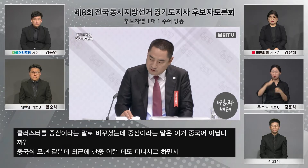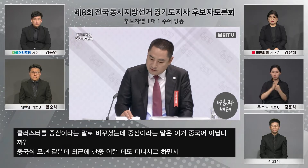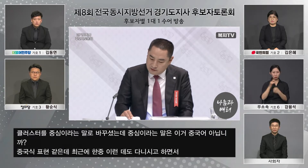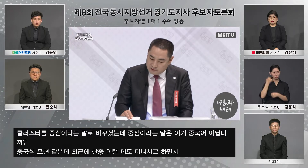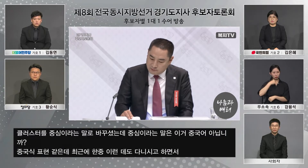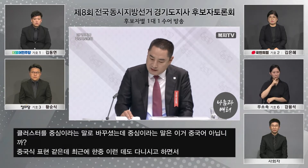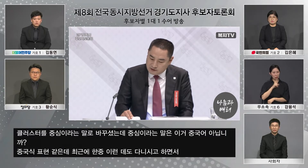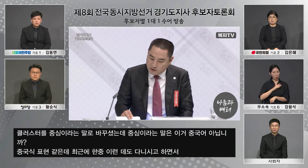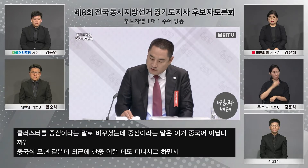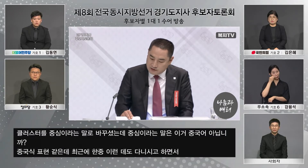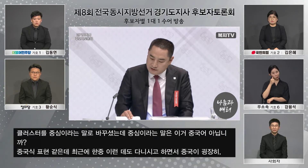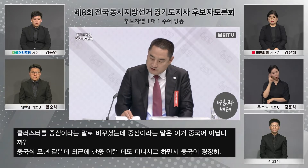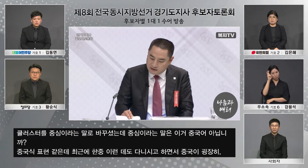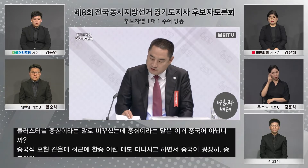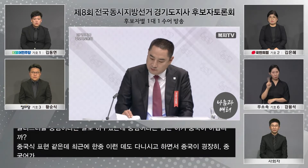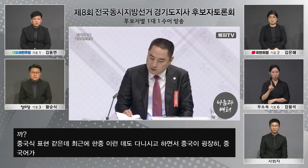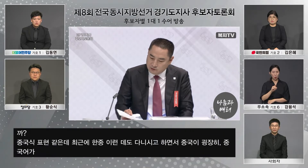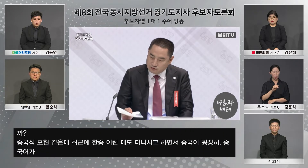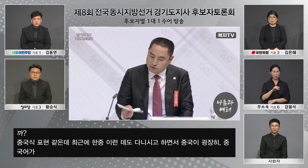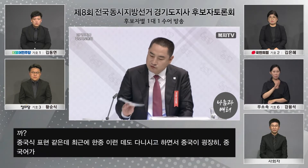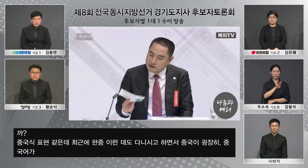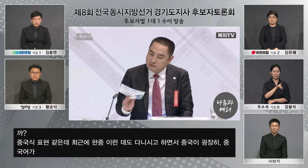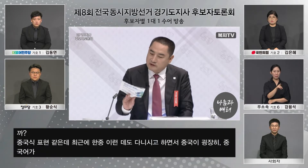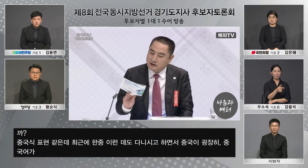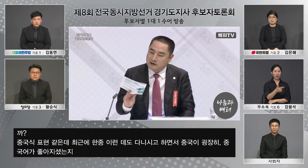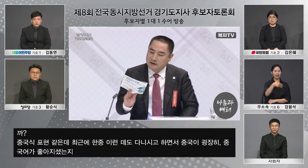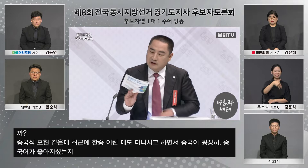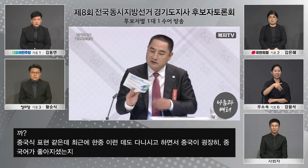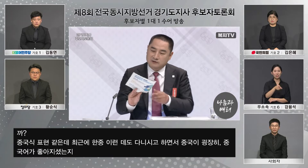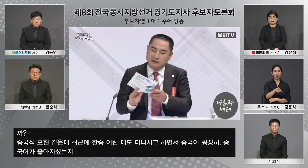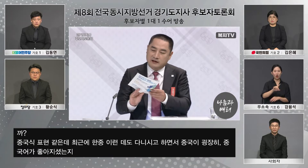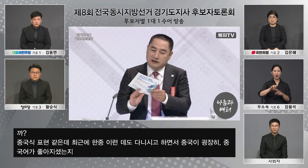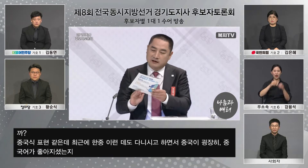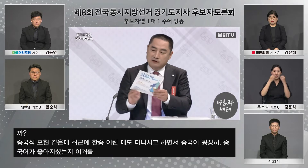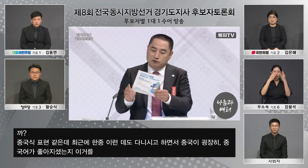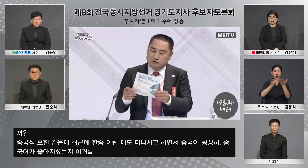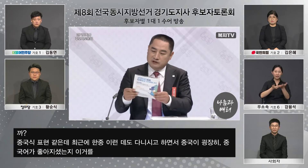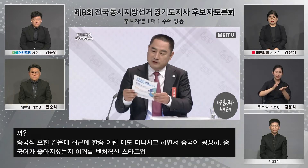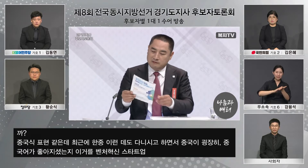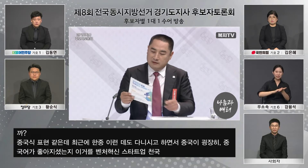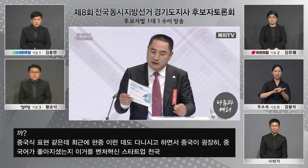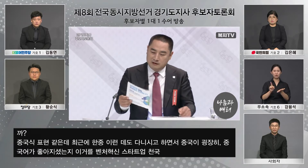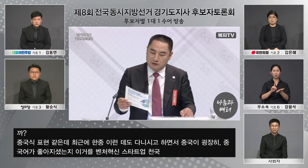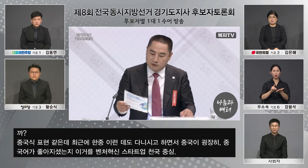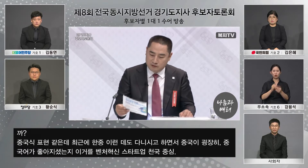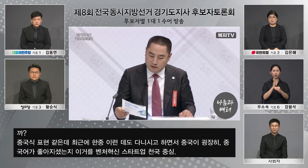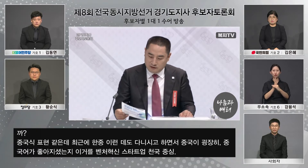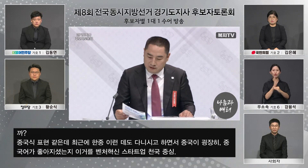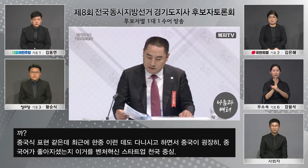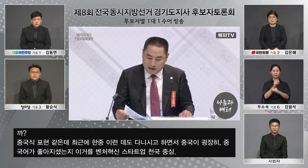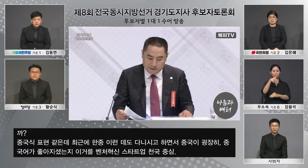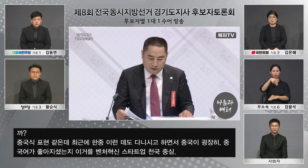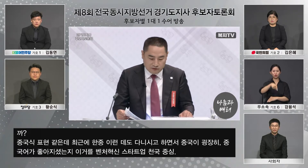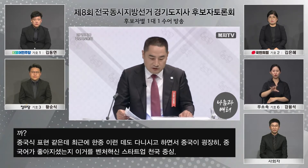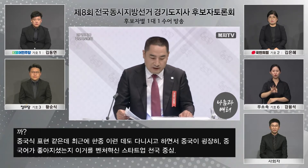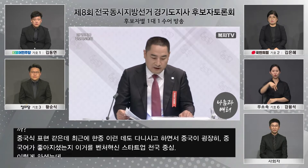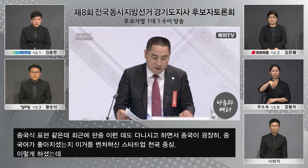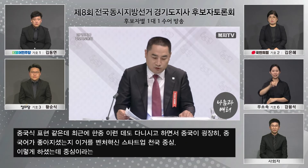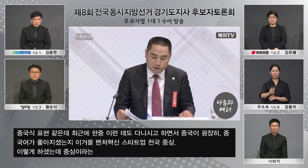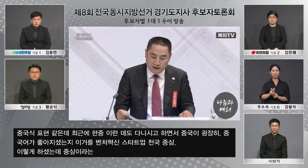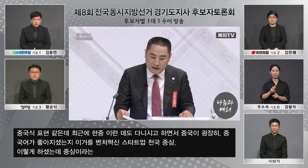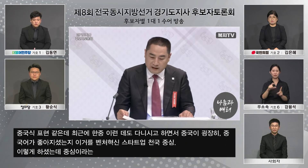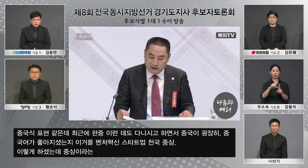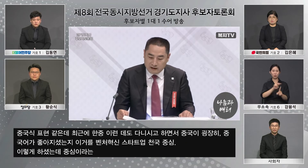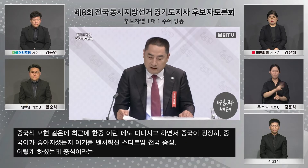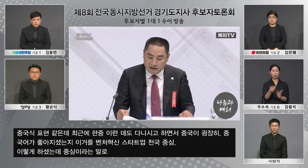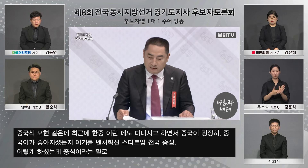이걸 벤처 혁신 스타트업 천국 중심 이렇게 하셨는데 중심이란 말로 말을 바꾸셨지만 하여간